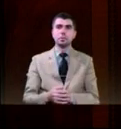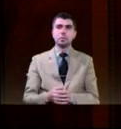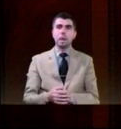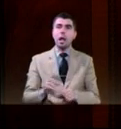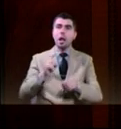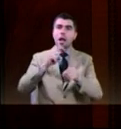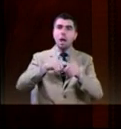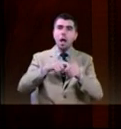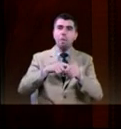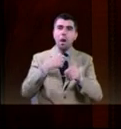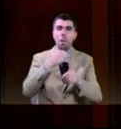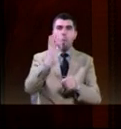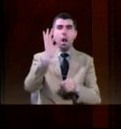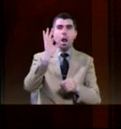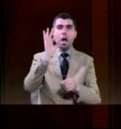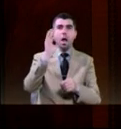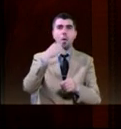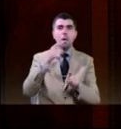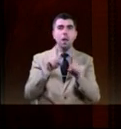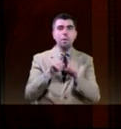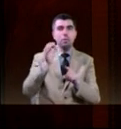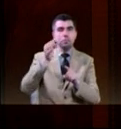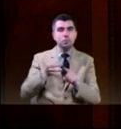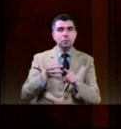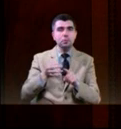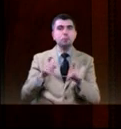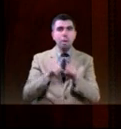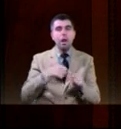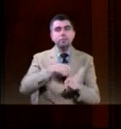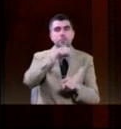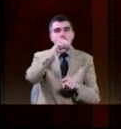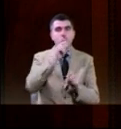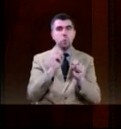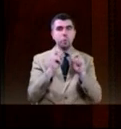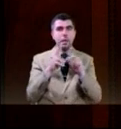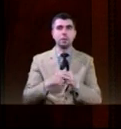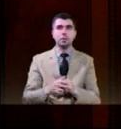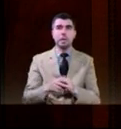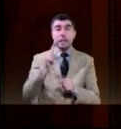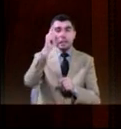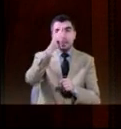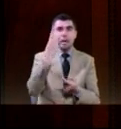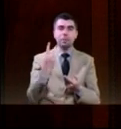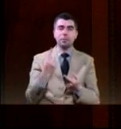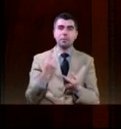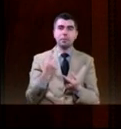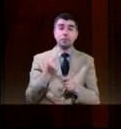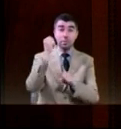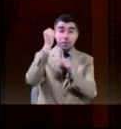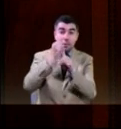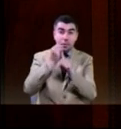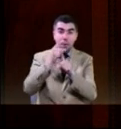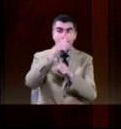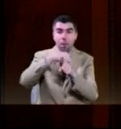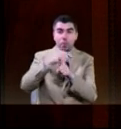الاخوان النقابات كنحلف لكم بالله باللي مقتنعين بالاصلاح هما صعيب عليهم واش هذا الاصلاح ديالنا